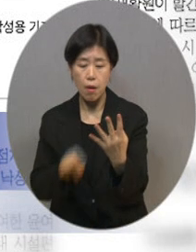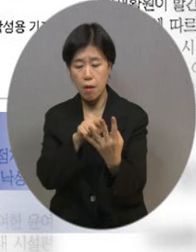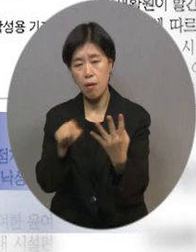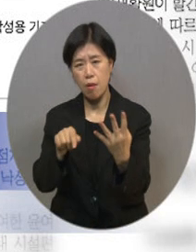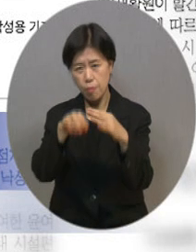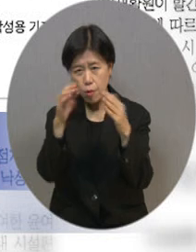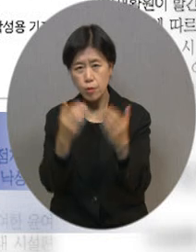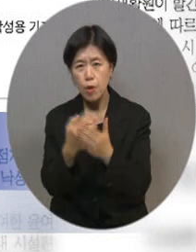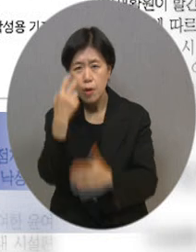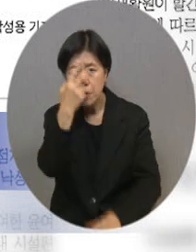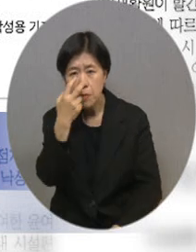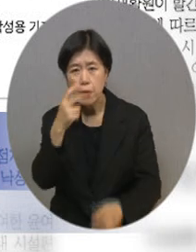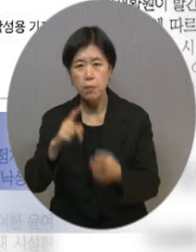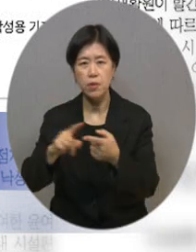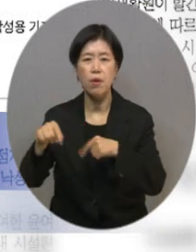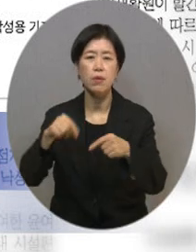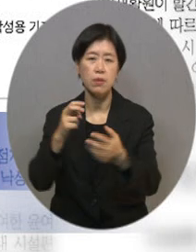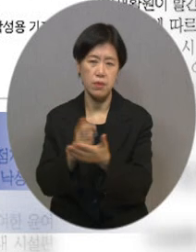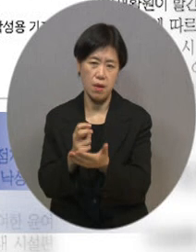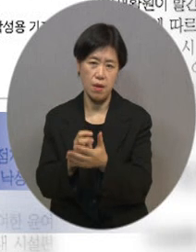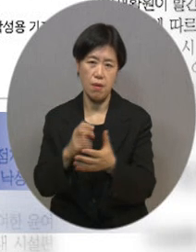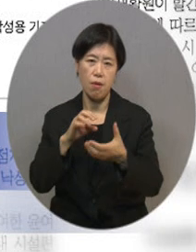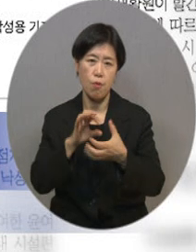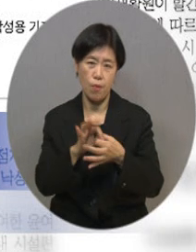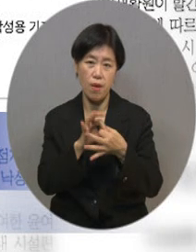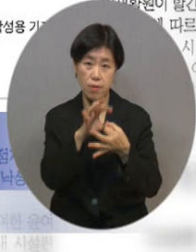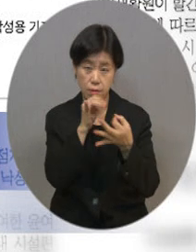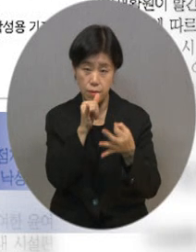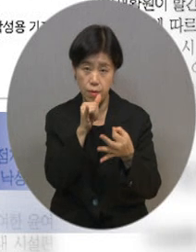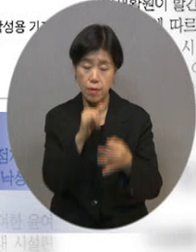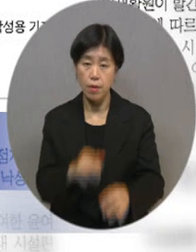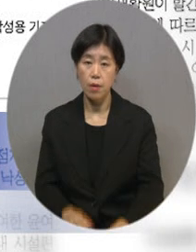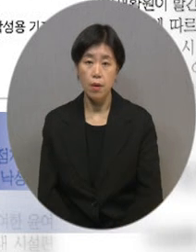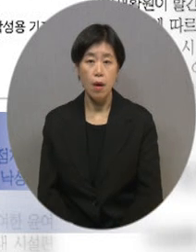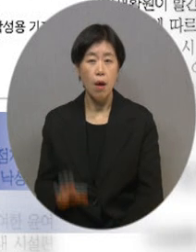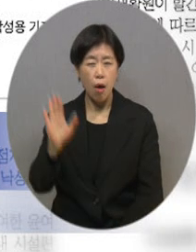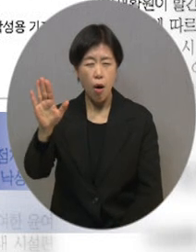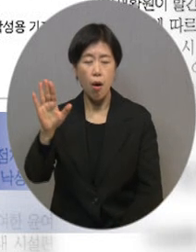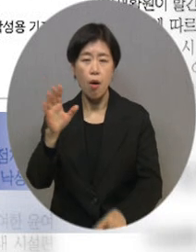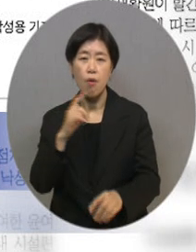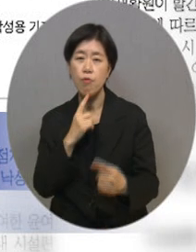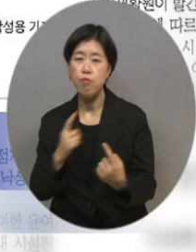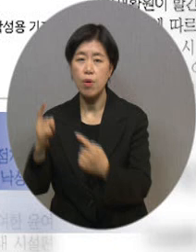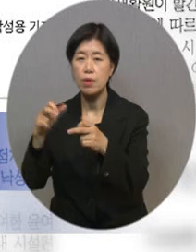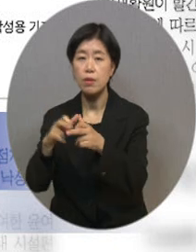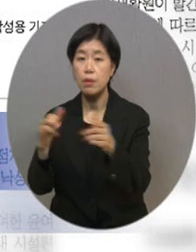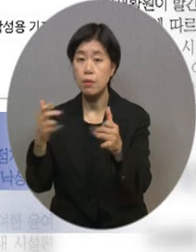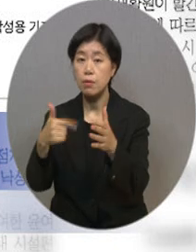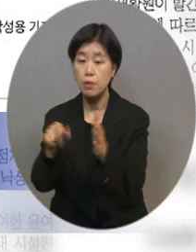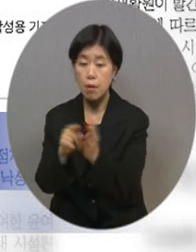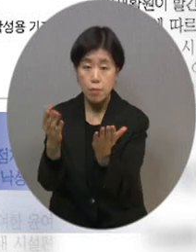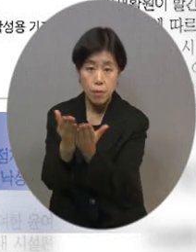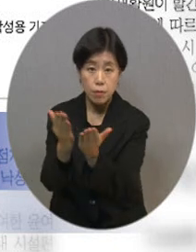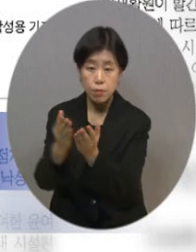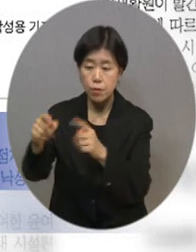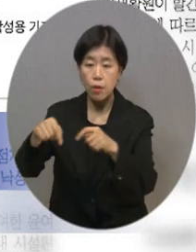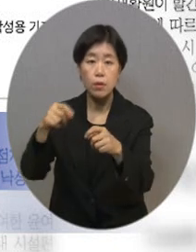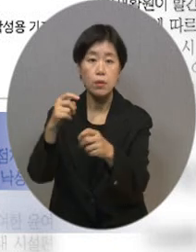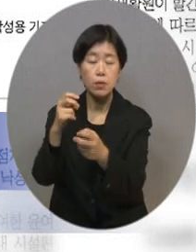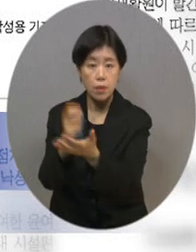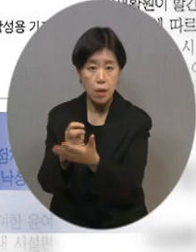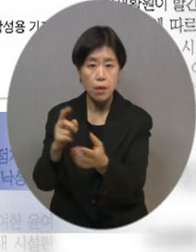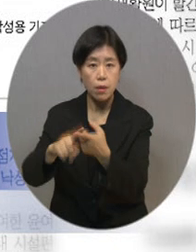모두 돌봄 정책에 국한된 것이고이 중장기적인 고령 장애인을 위한 맞춤형 정책 연구는